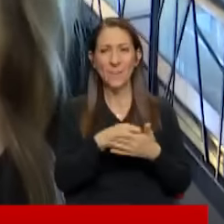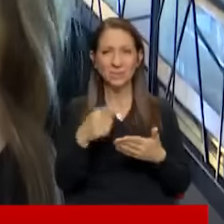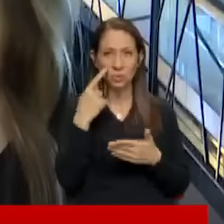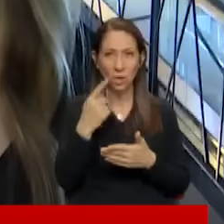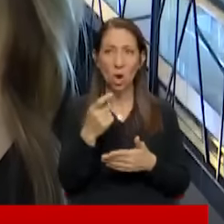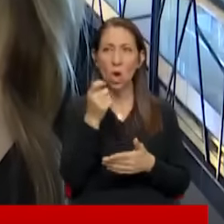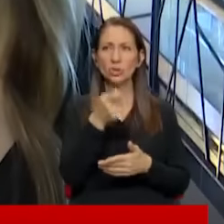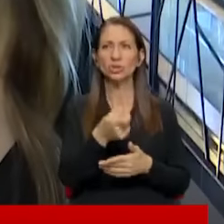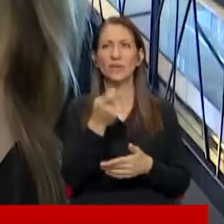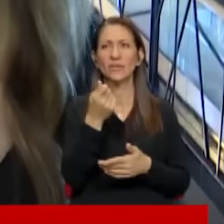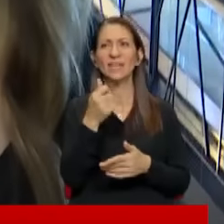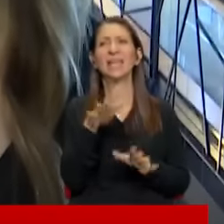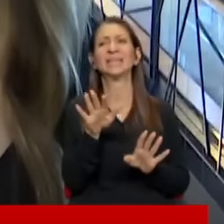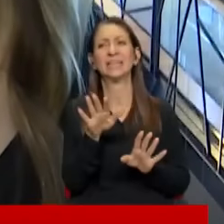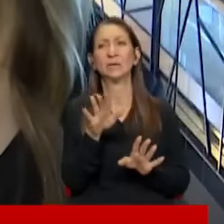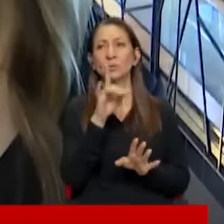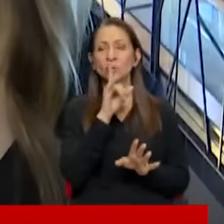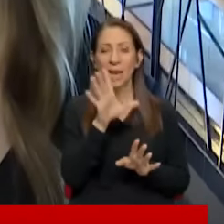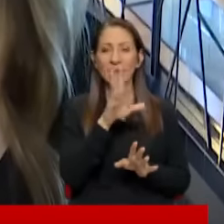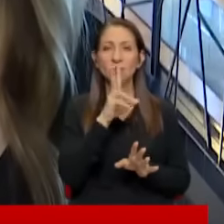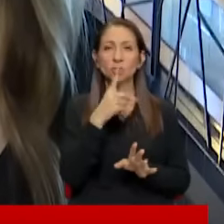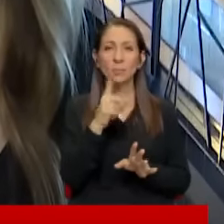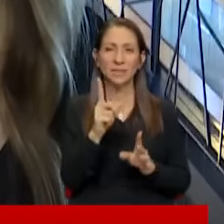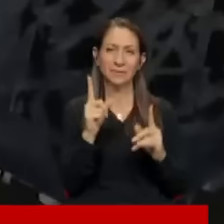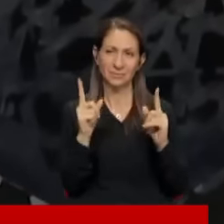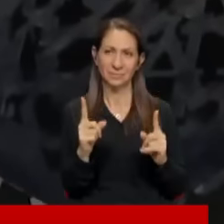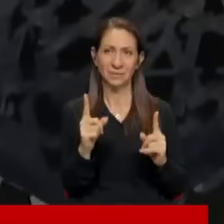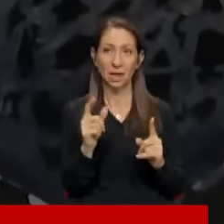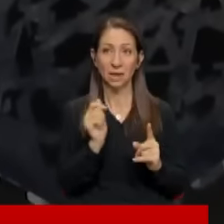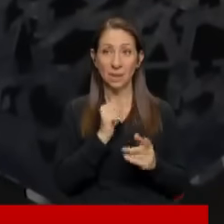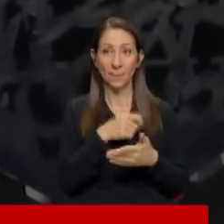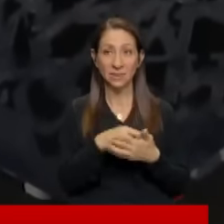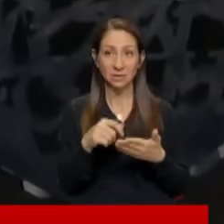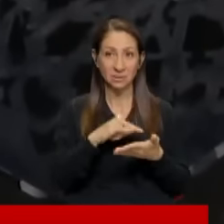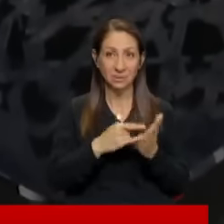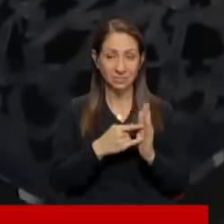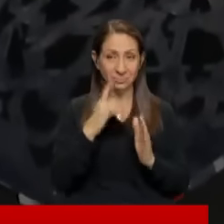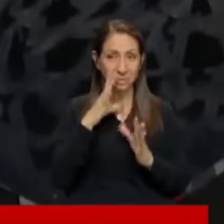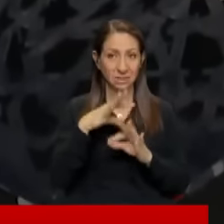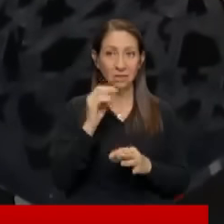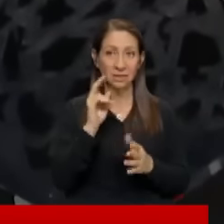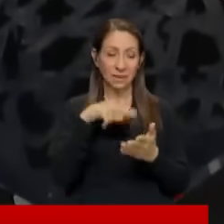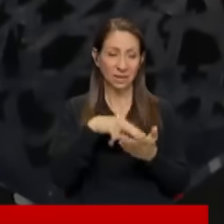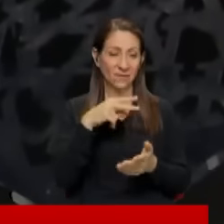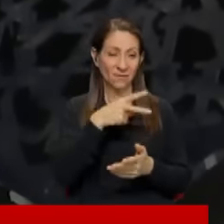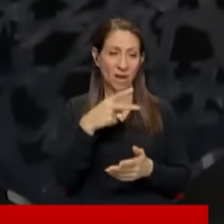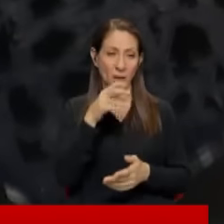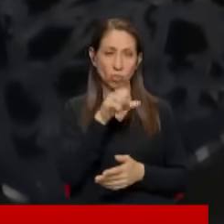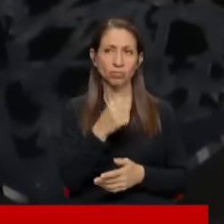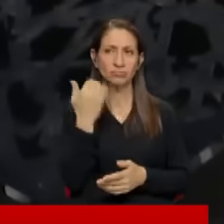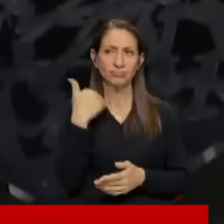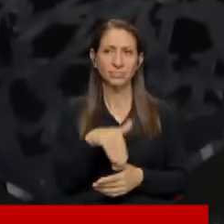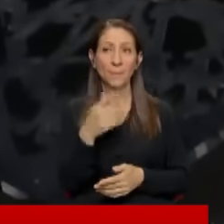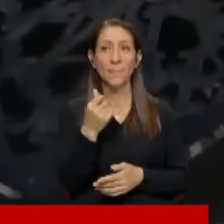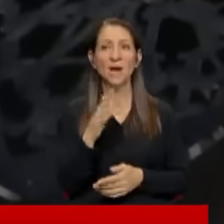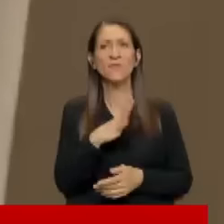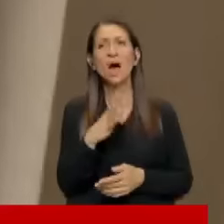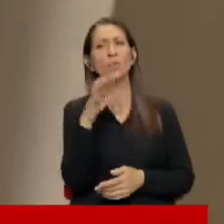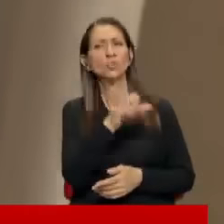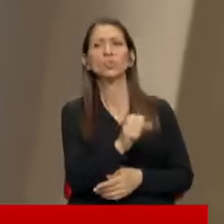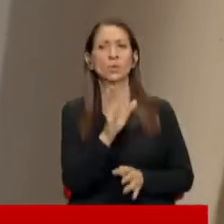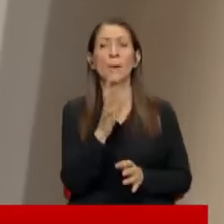ücretlinin ödeyeceği rakamlar değil. 150-200 bin bandında. Asgari ücretli geçinen bir kişi kalkıp villa tutacağını zannetmiyorum. Parası olan